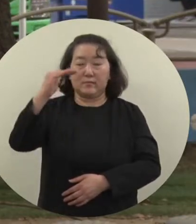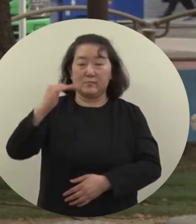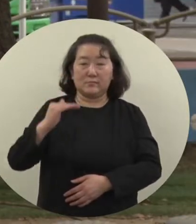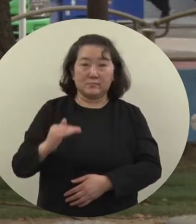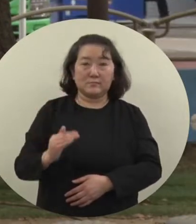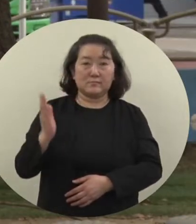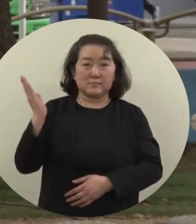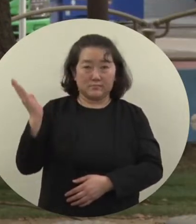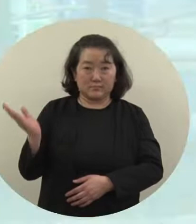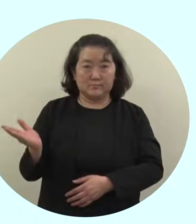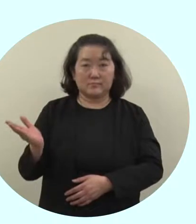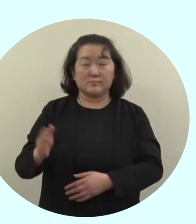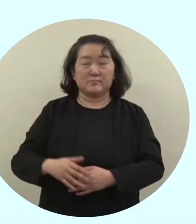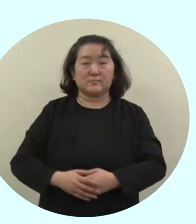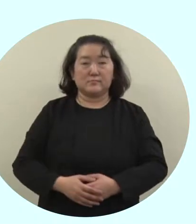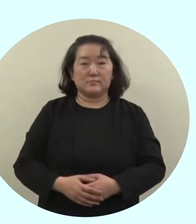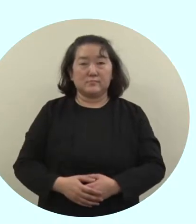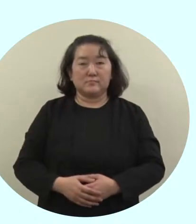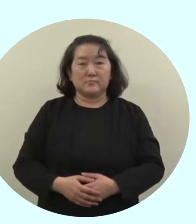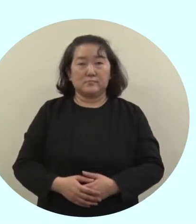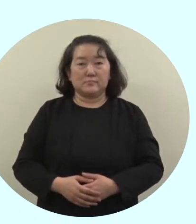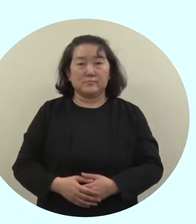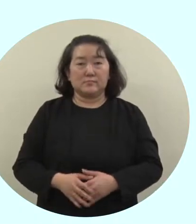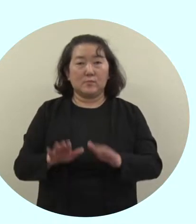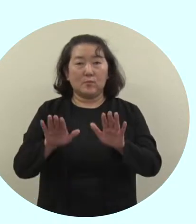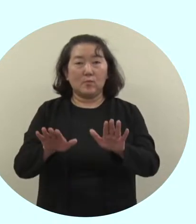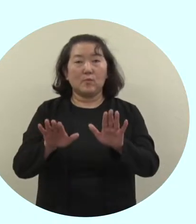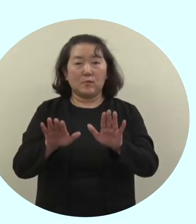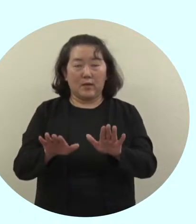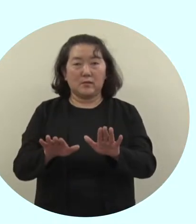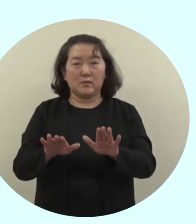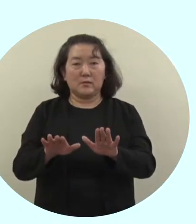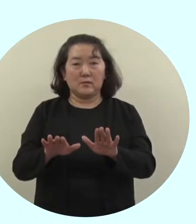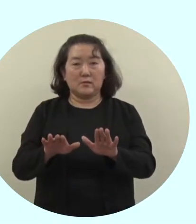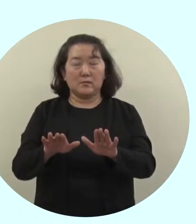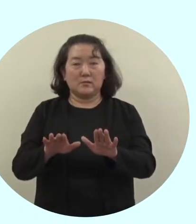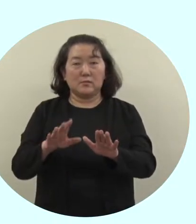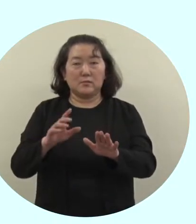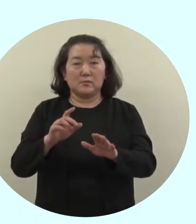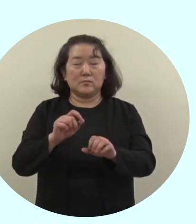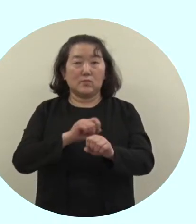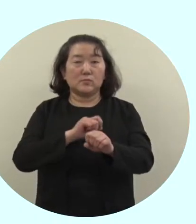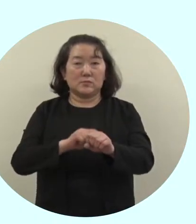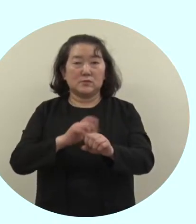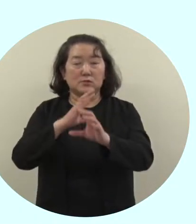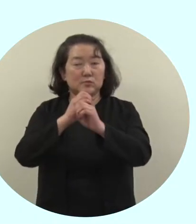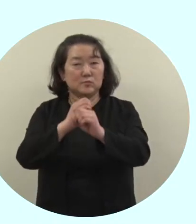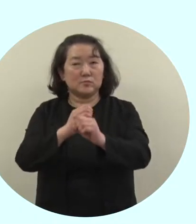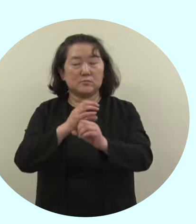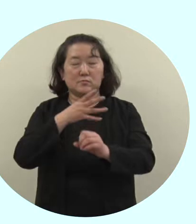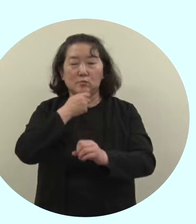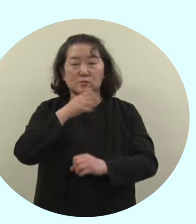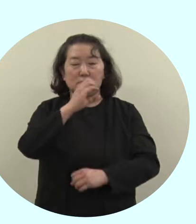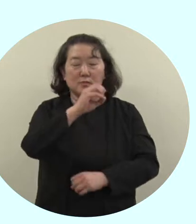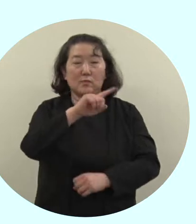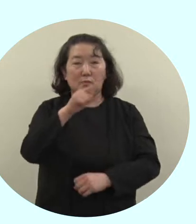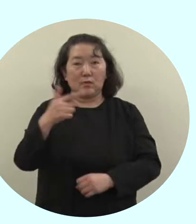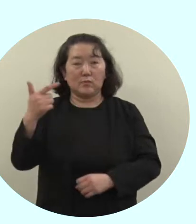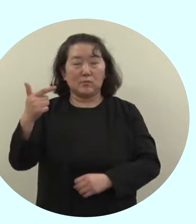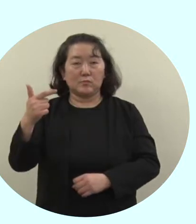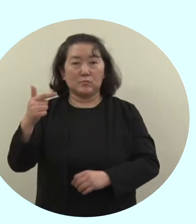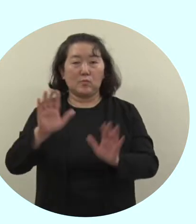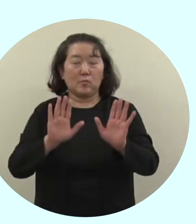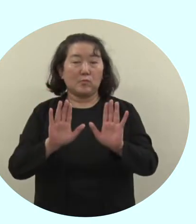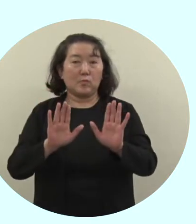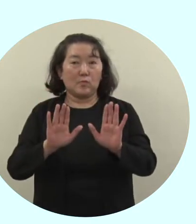みるとこのような感じです。今回の番組で特に注目したいのは0歳から6歳まで